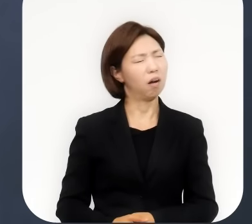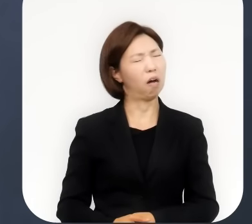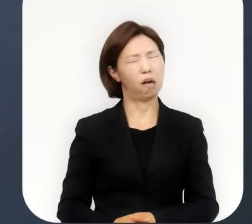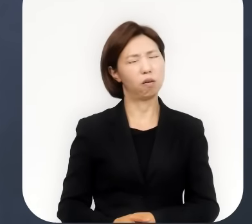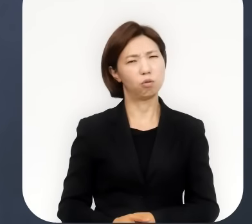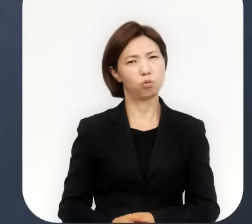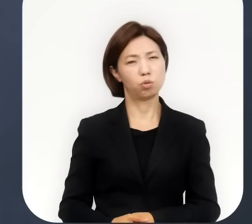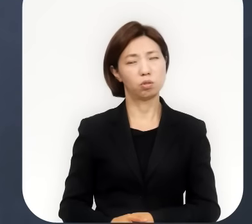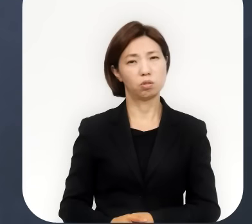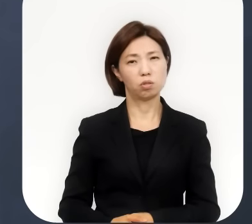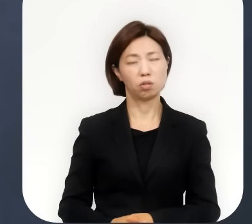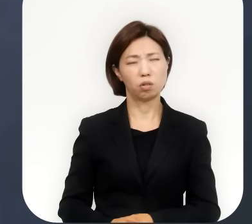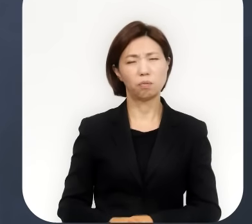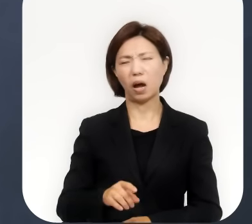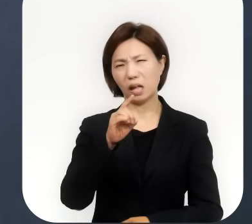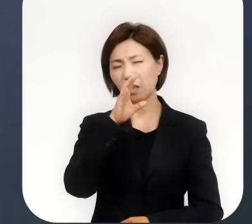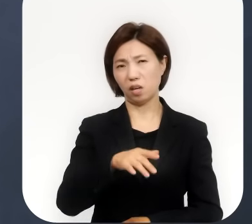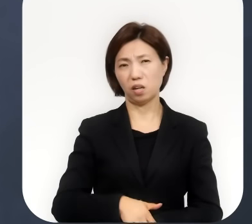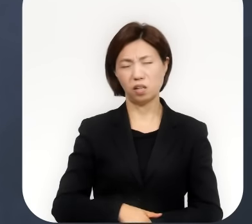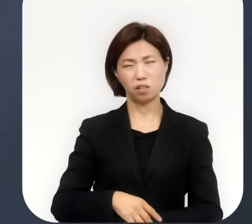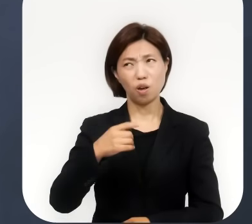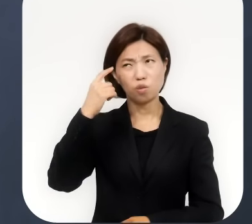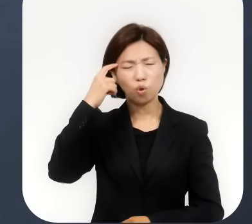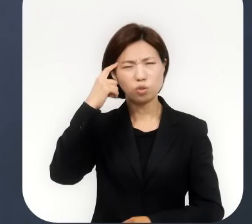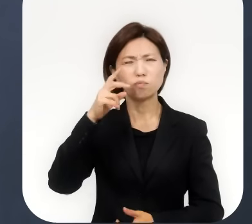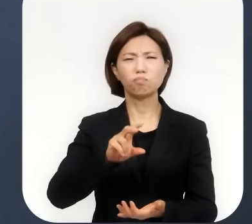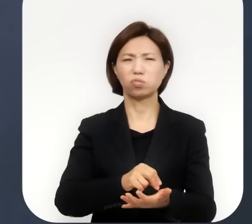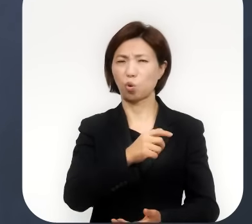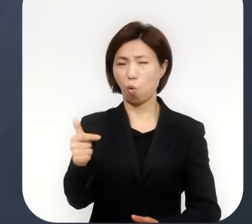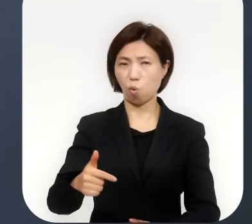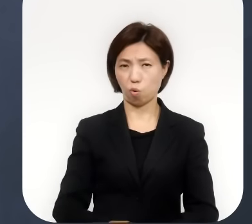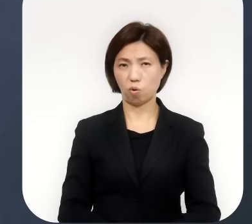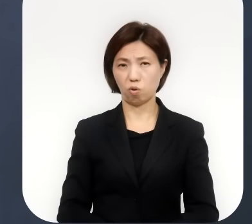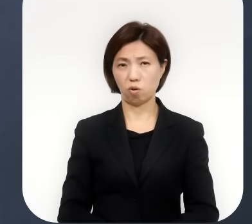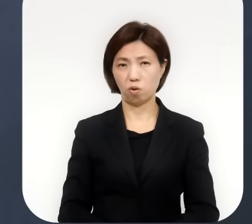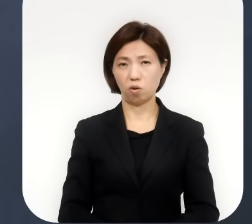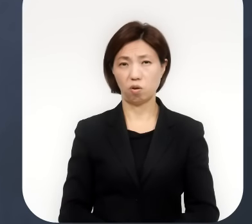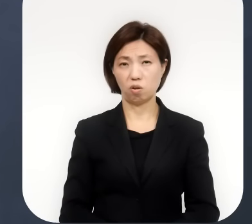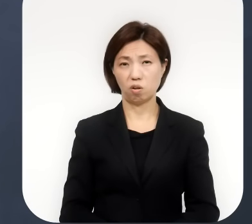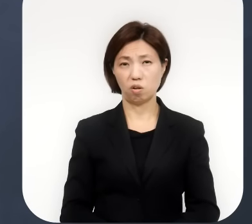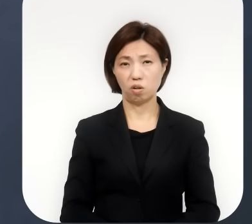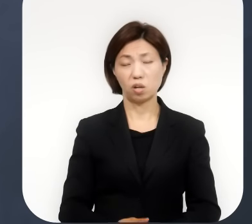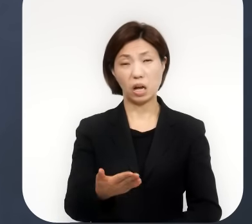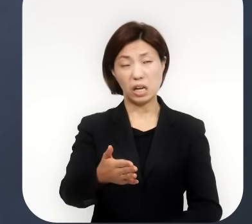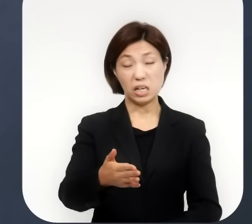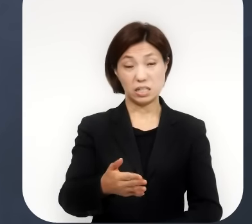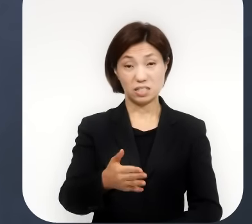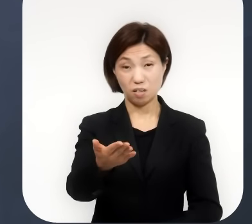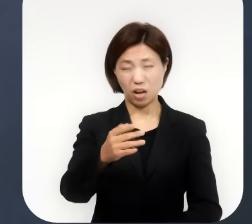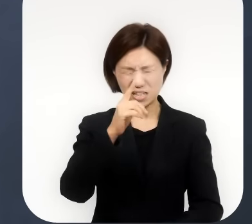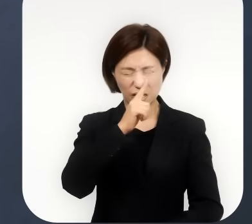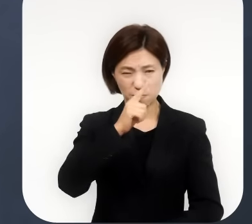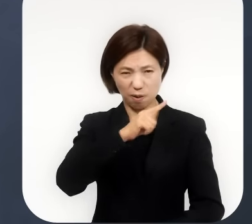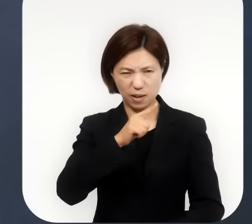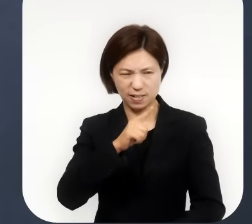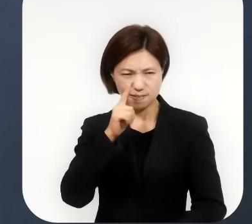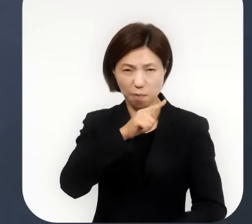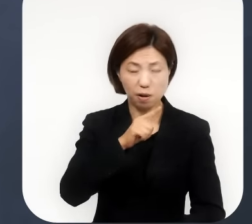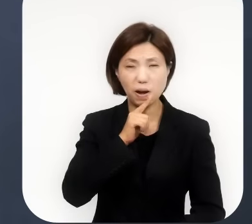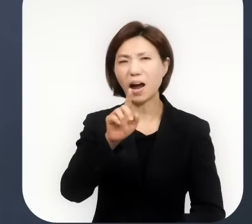것까지 보인다 이러면 그 자기 재정신 지금 아니에요 그럼 재정신이 아니니까 자기가 나쁘다는 뜻이